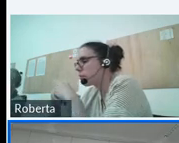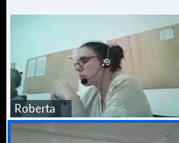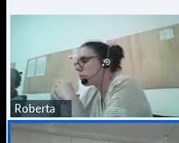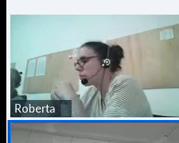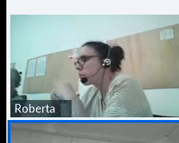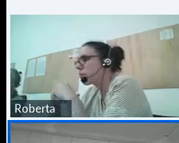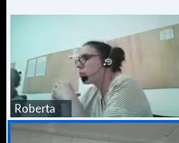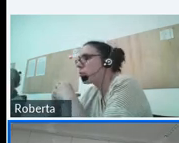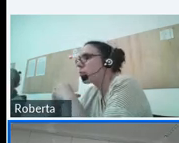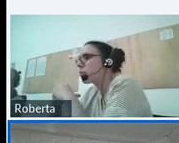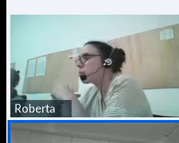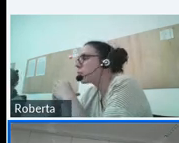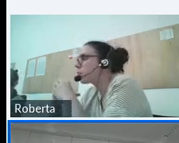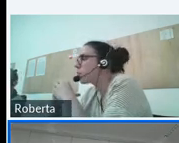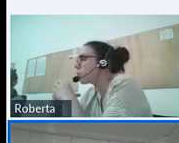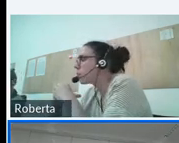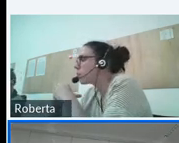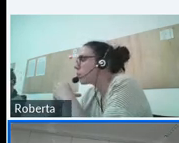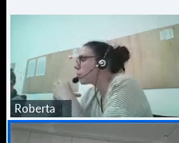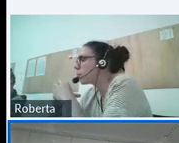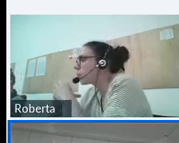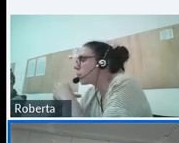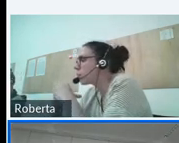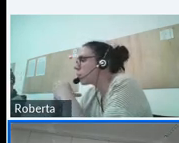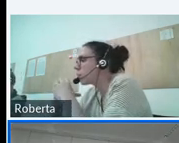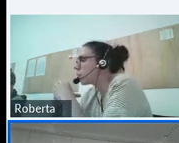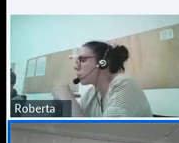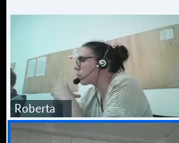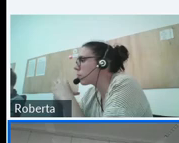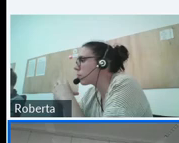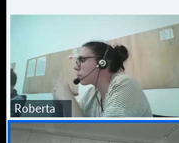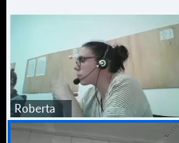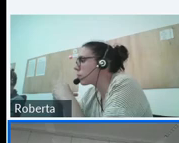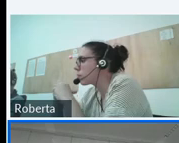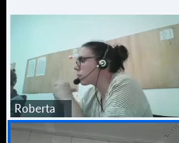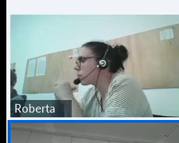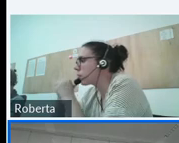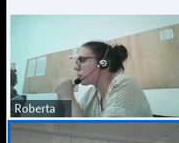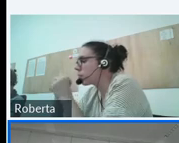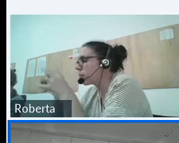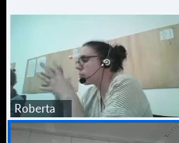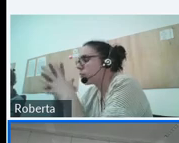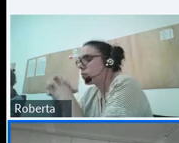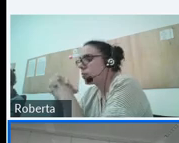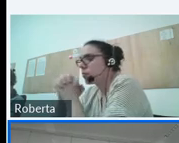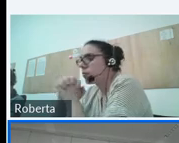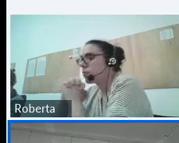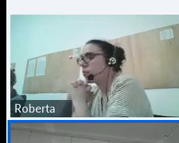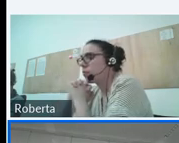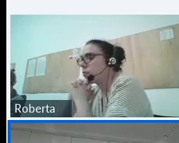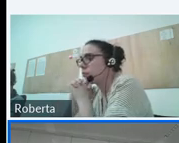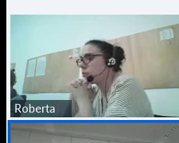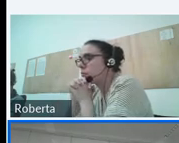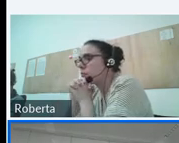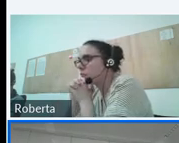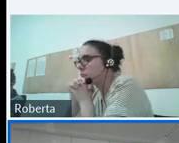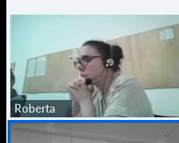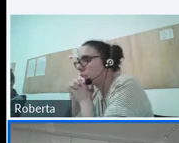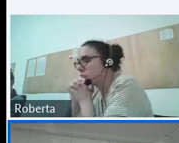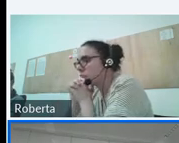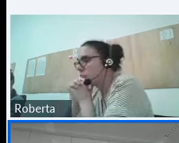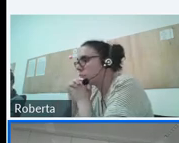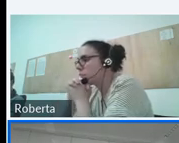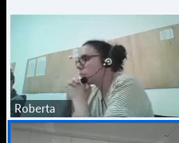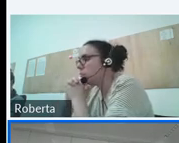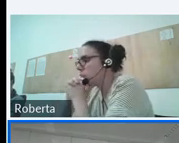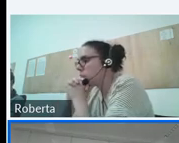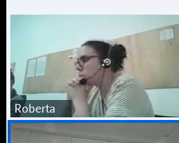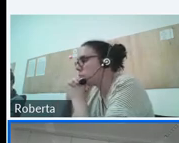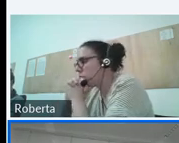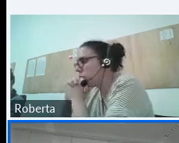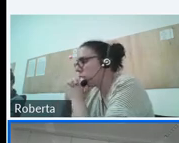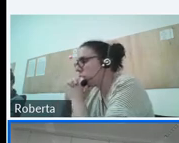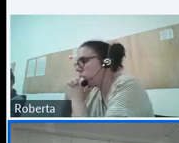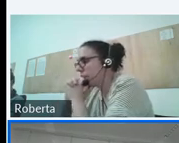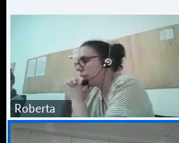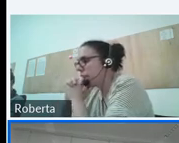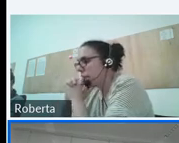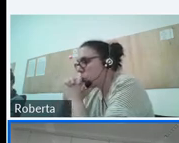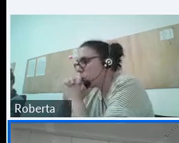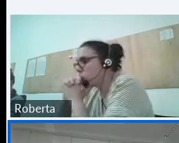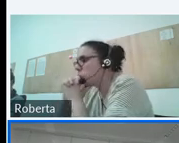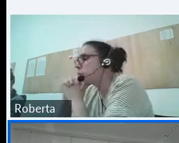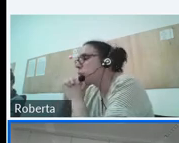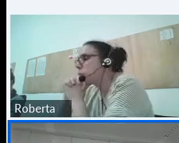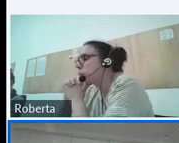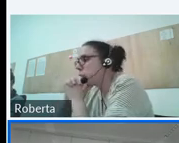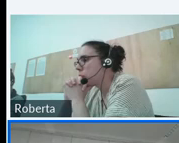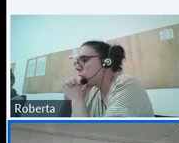sviluppi, è dal punto di vista normativo, secondo me, molto molto avanzato come